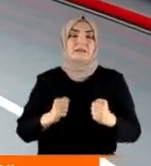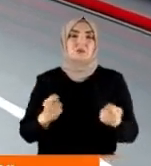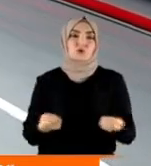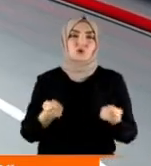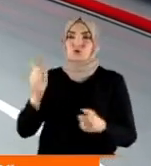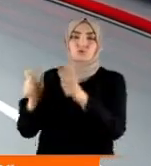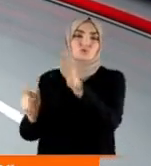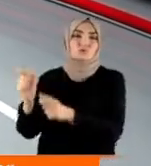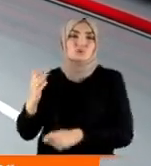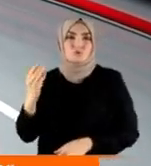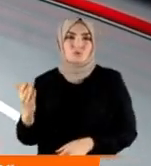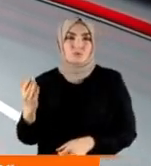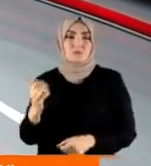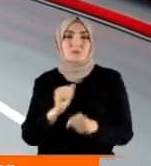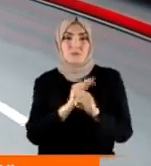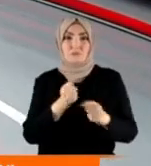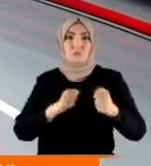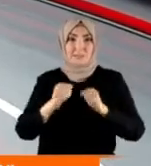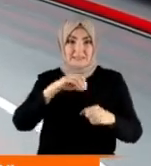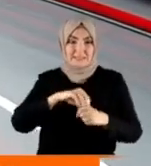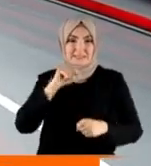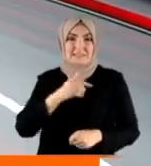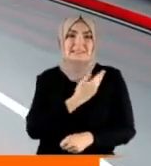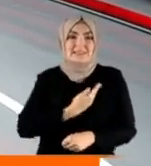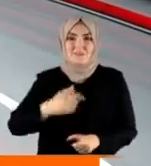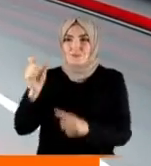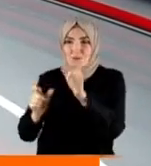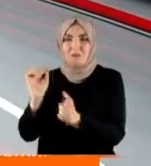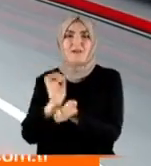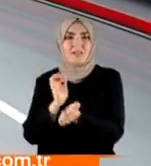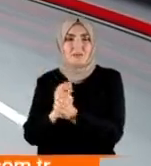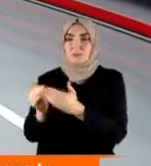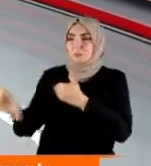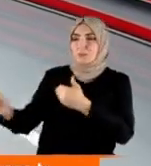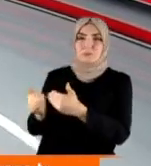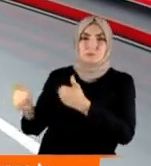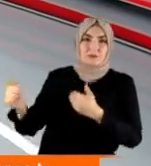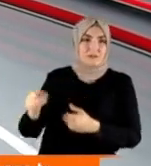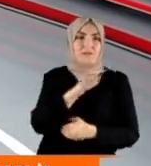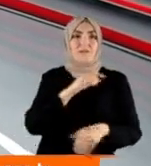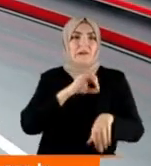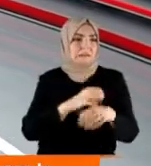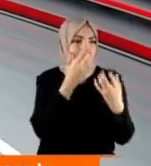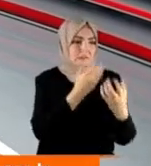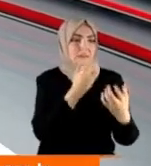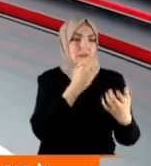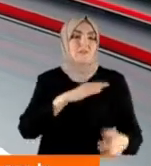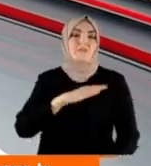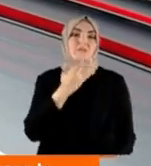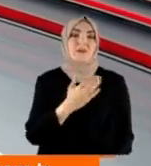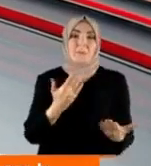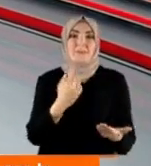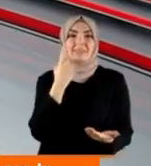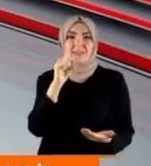ve sevdiklerinden ayrı kalıp bizi hayatta tutmaya çalıştılar. Hala da öyle ama ne yazık ki tek çileleri bu değil.